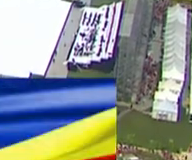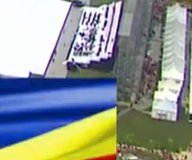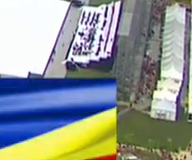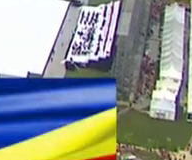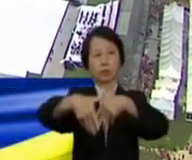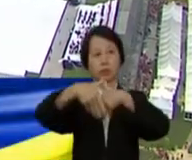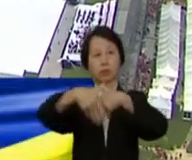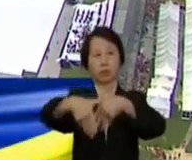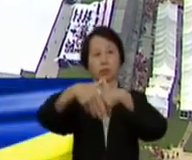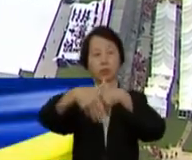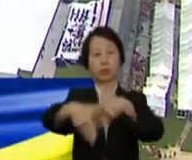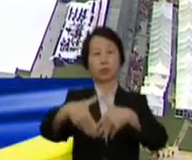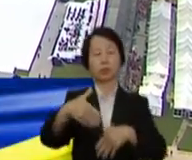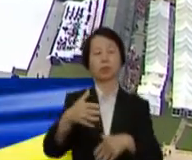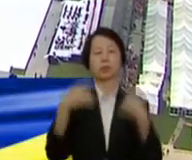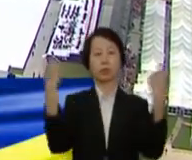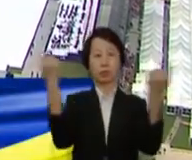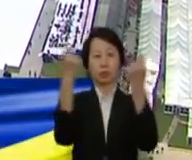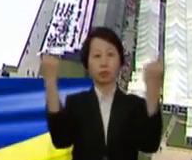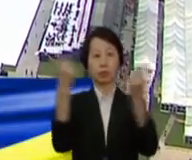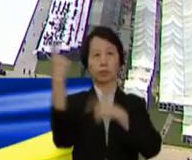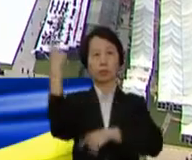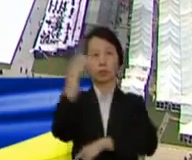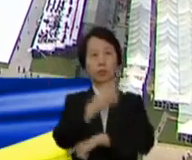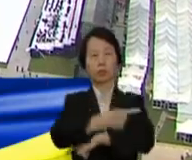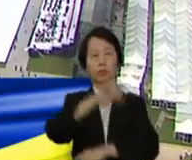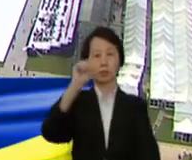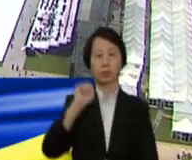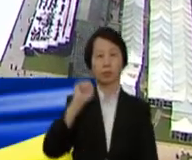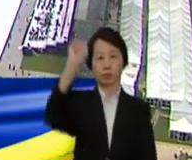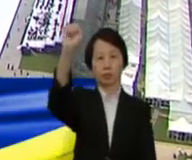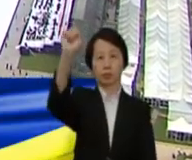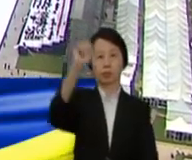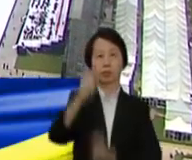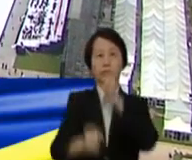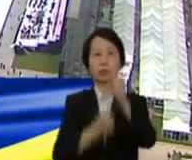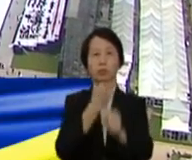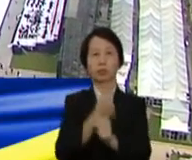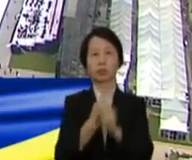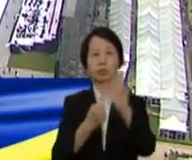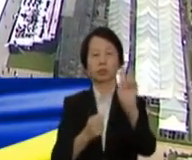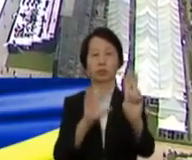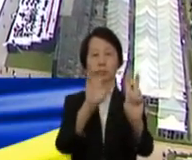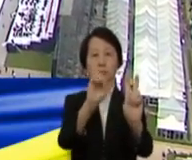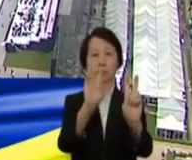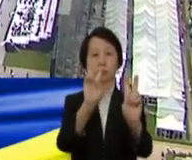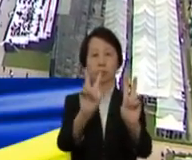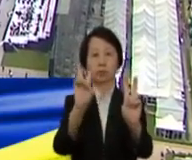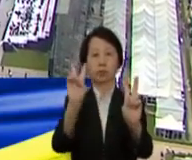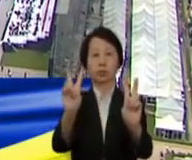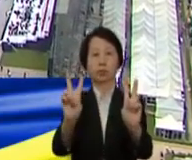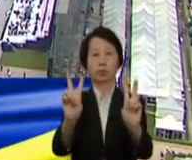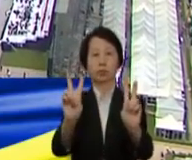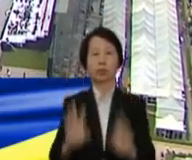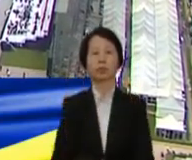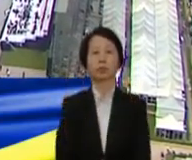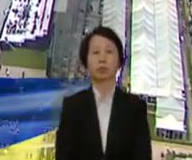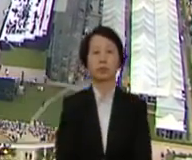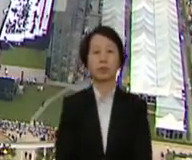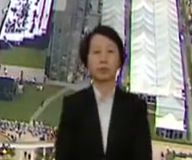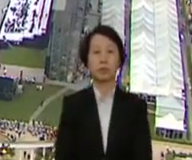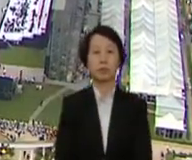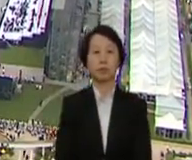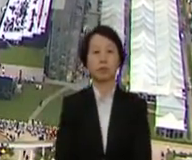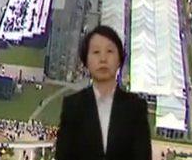dan perarakan sempena sambutan Hari Kebangsaan tahun 2022.